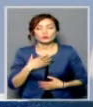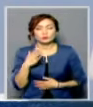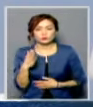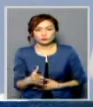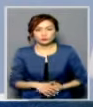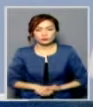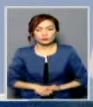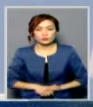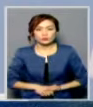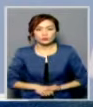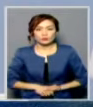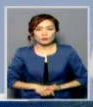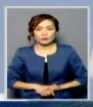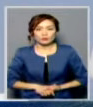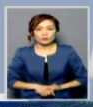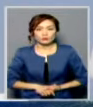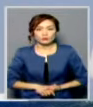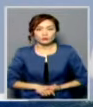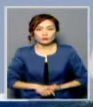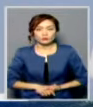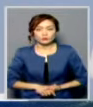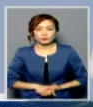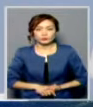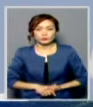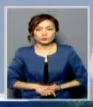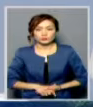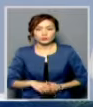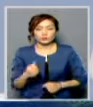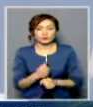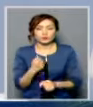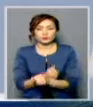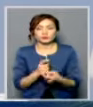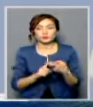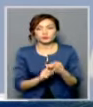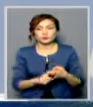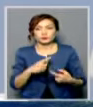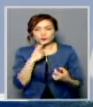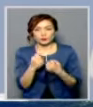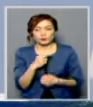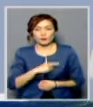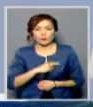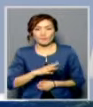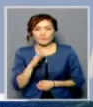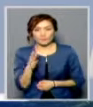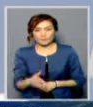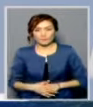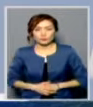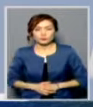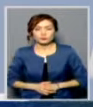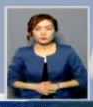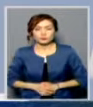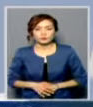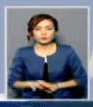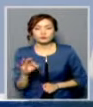міндеттердің бірі. Осыған орай ғылым мен өндірістің байланысы нығая түспек.